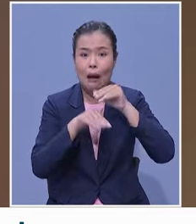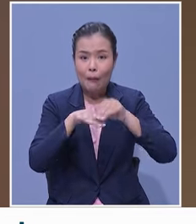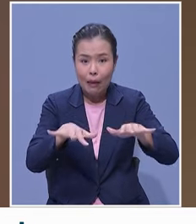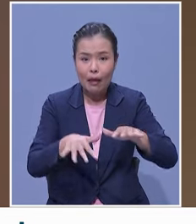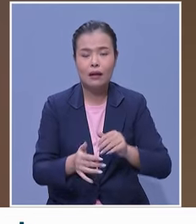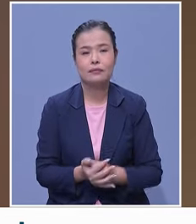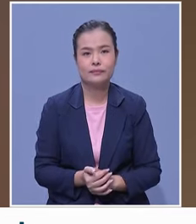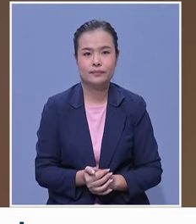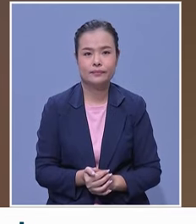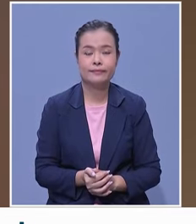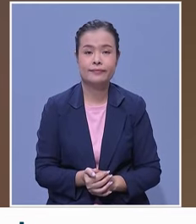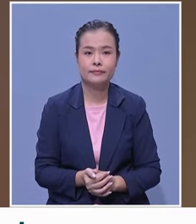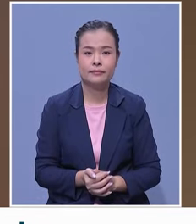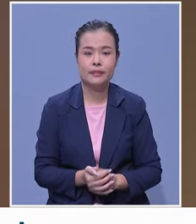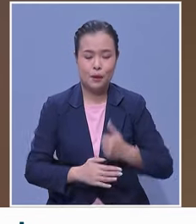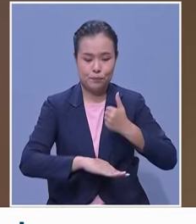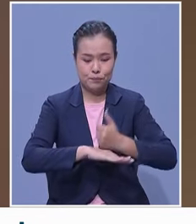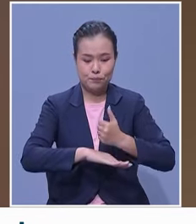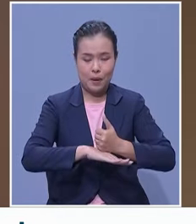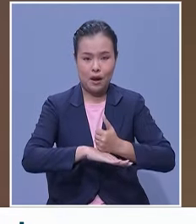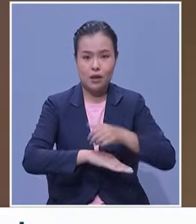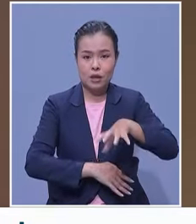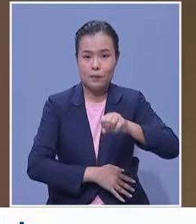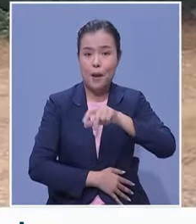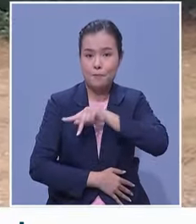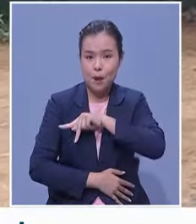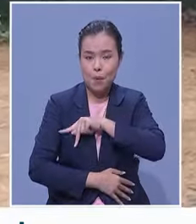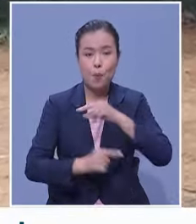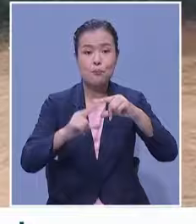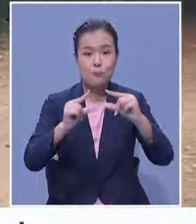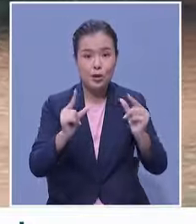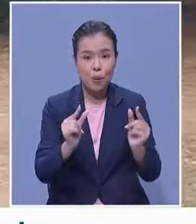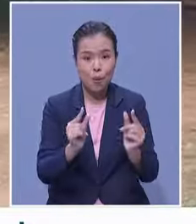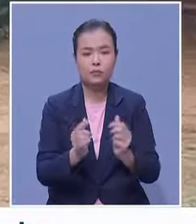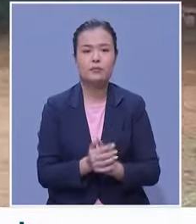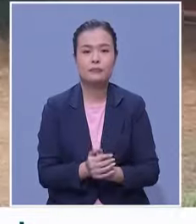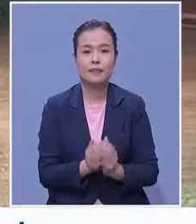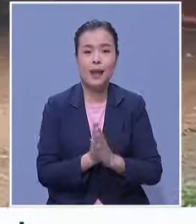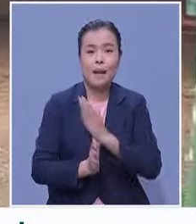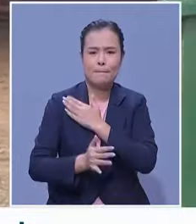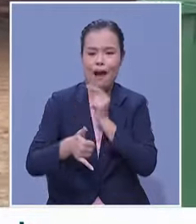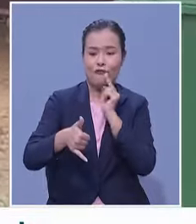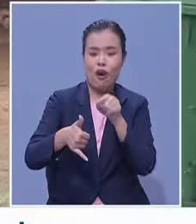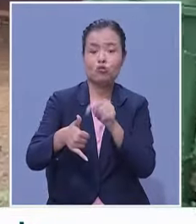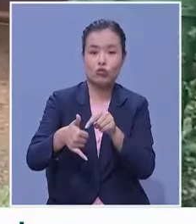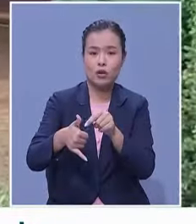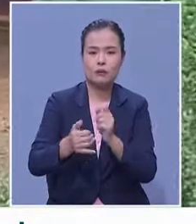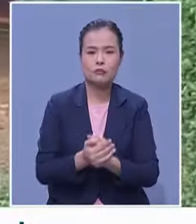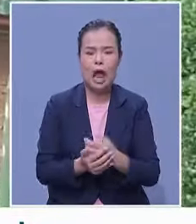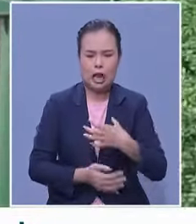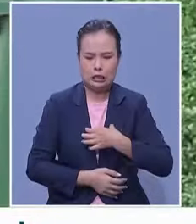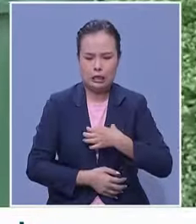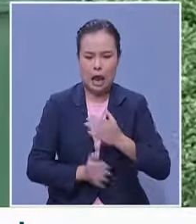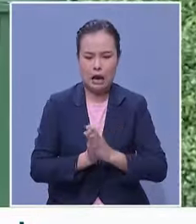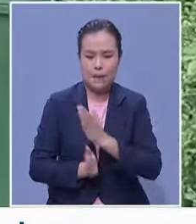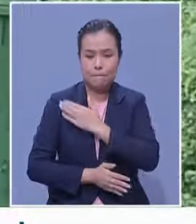อขณะเดียวกันล่าสุดผอสำนักงานพระพุทธศาสนาจังหวัดเพชรบูรณ์ยืนยันนะคะบอกว่าพระที่ถูกร้องเรียนมีการสมัครใจศึก